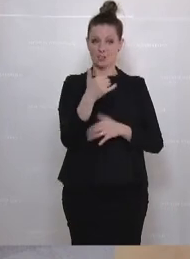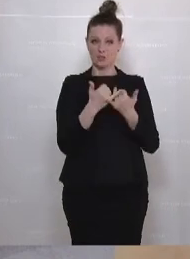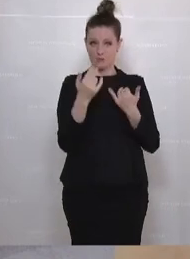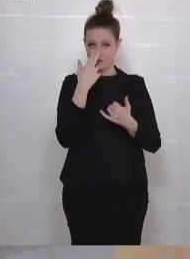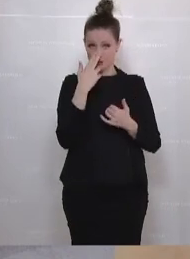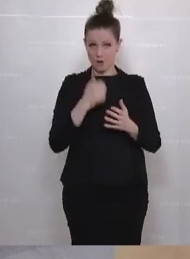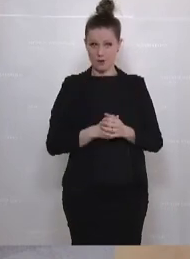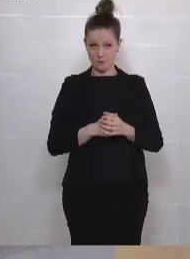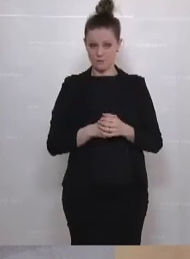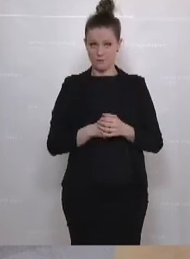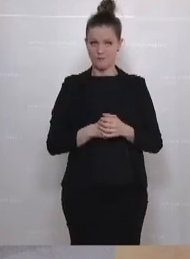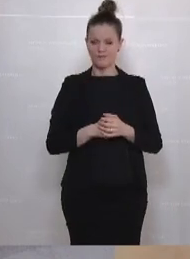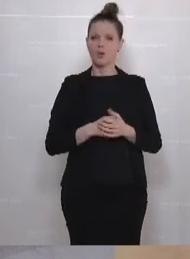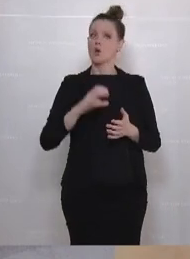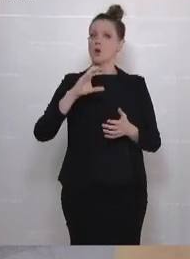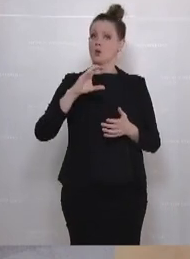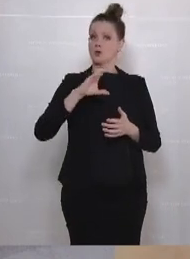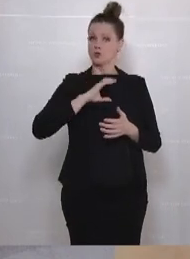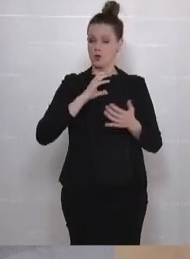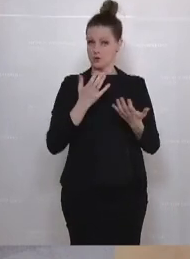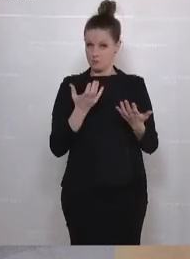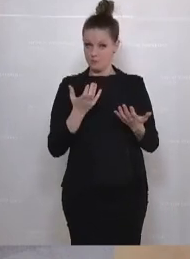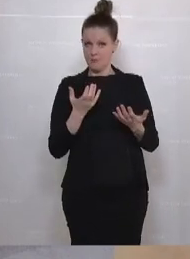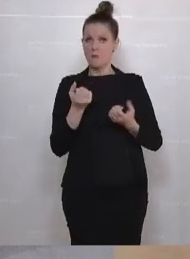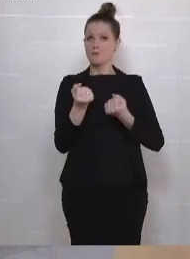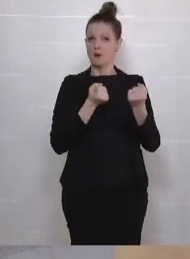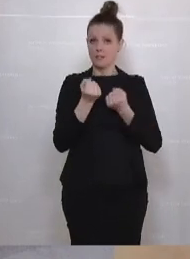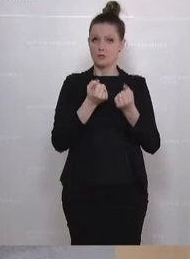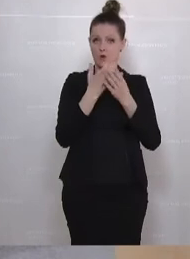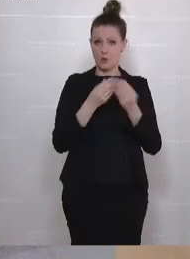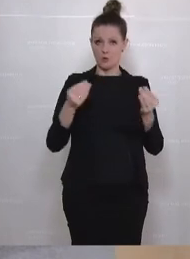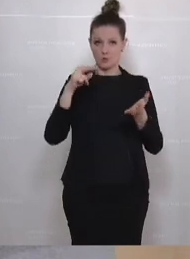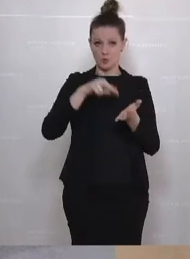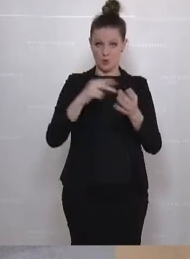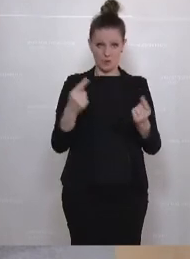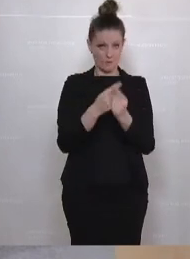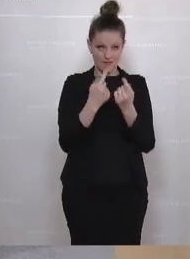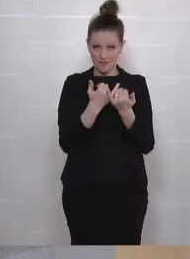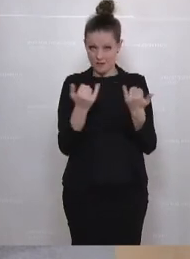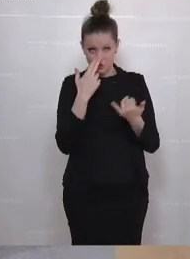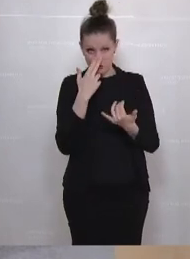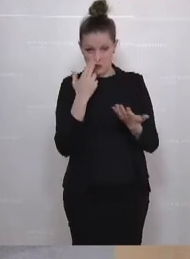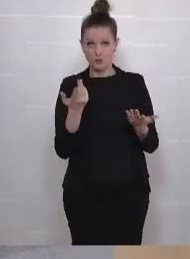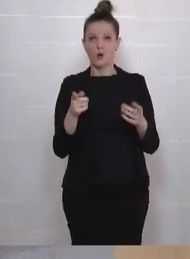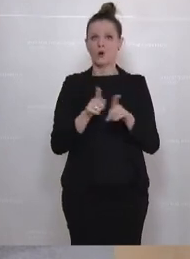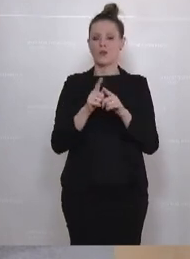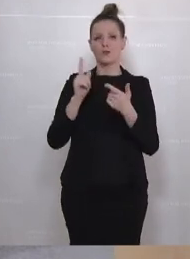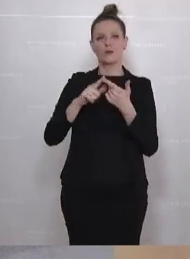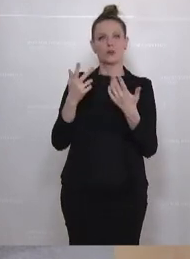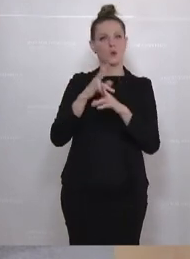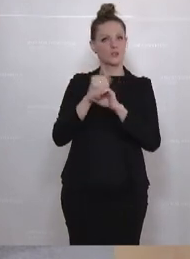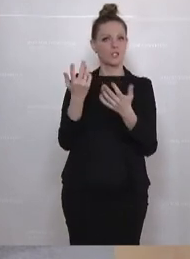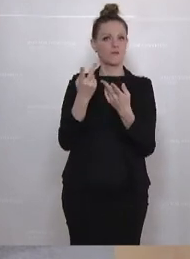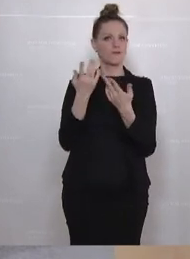wie sehen Sie die Chance für eine politische Lösung für diesen Syrien-Konflikt Und als zweites auch, was tut